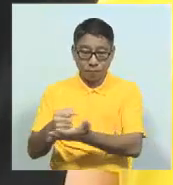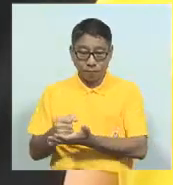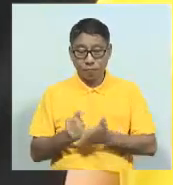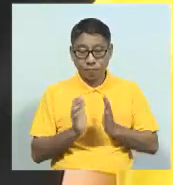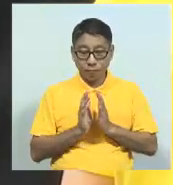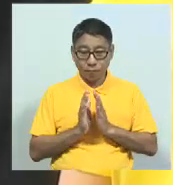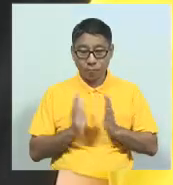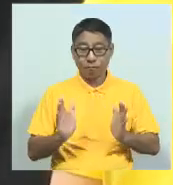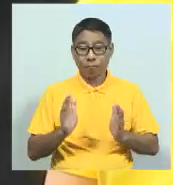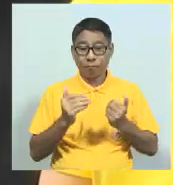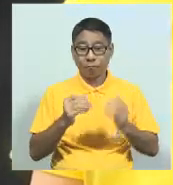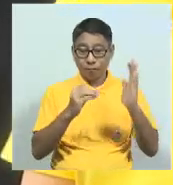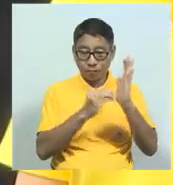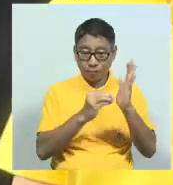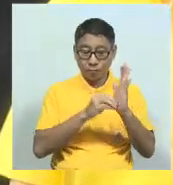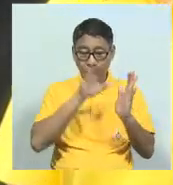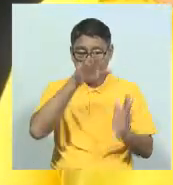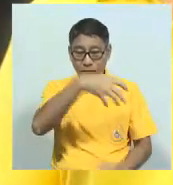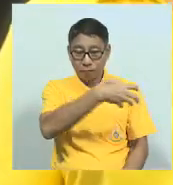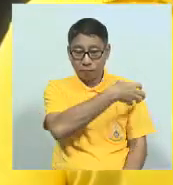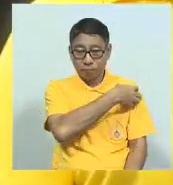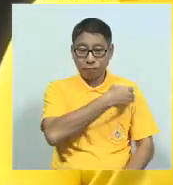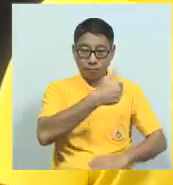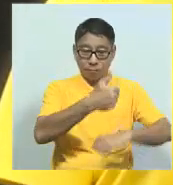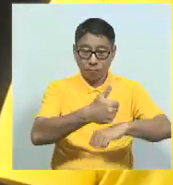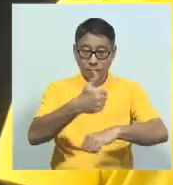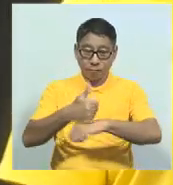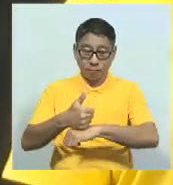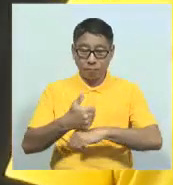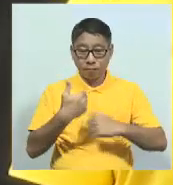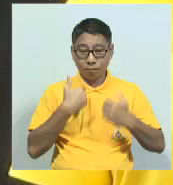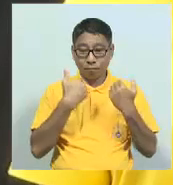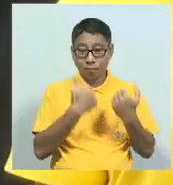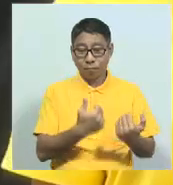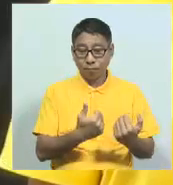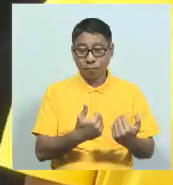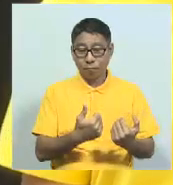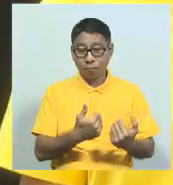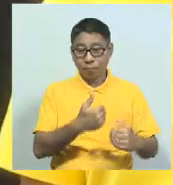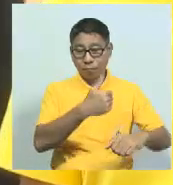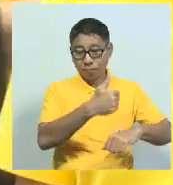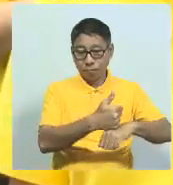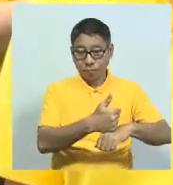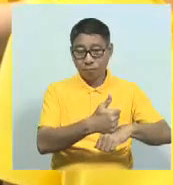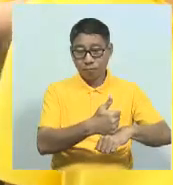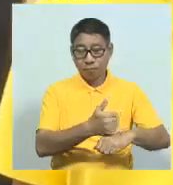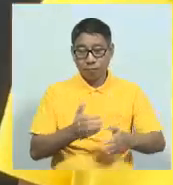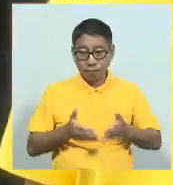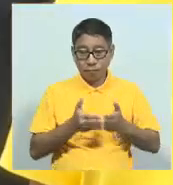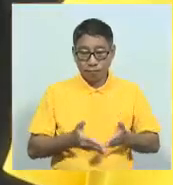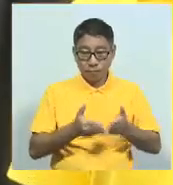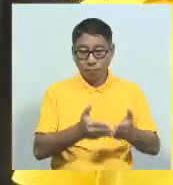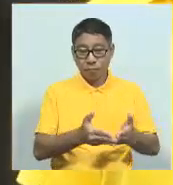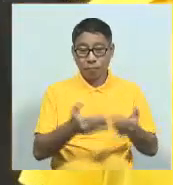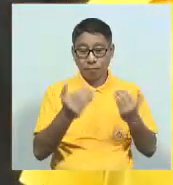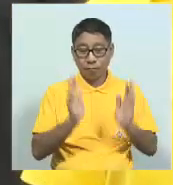อบคุณกทม.ขอบคุณท่านผู้ว่าการอะไรล่ะผู้ว่าการท่าเรือนะซึ่